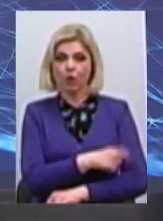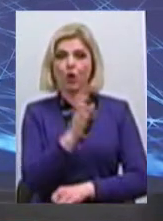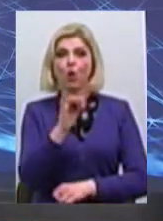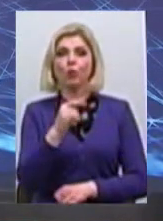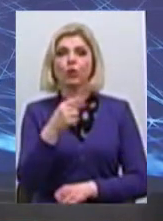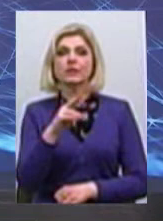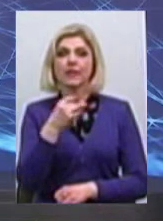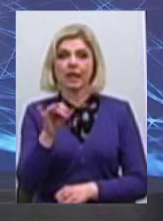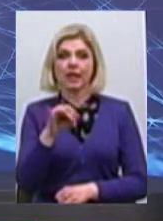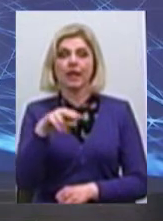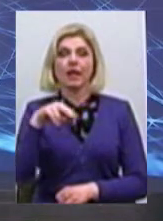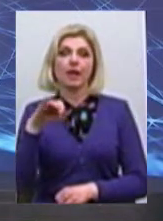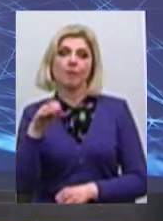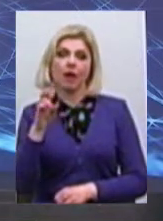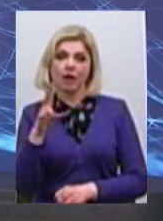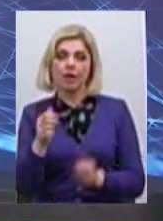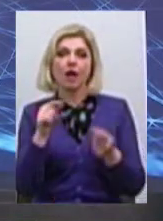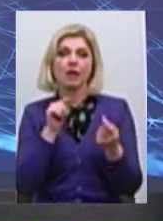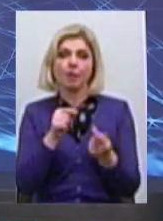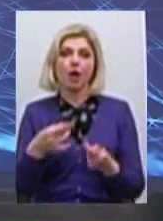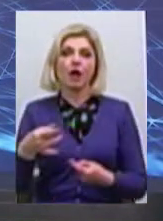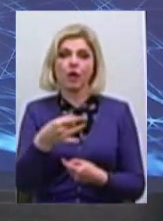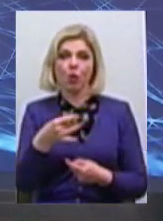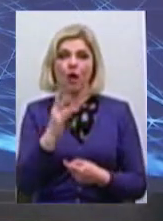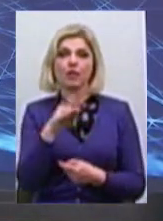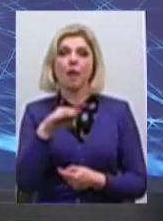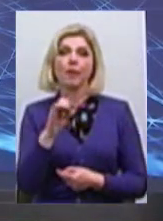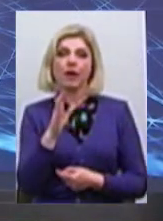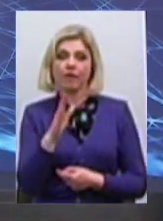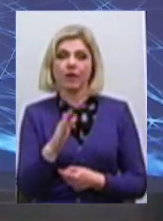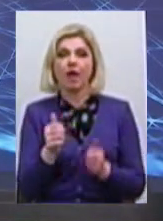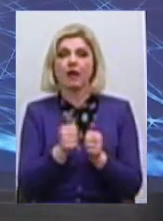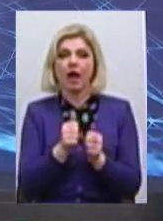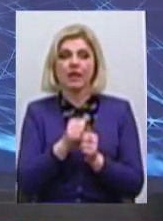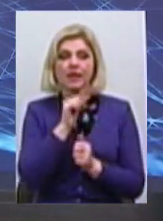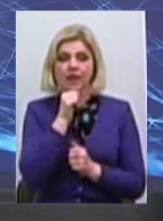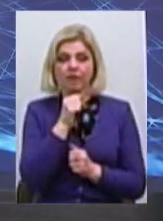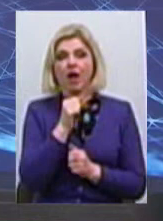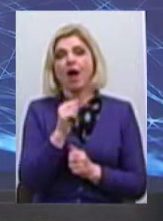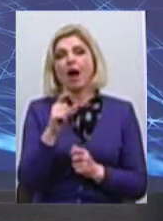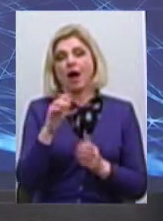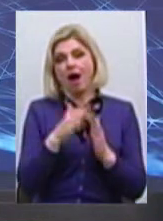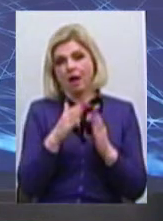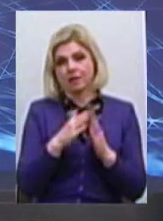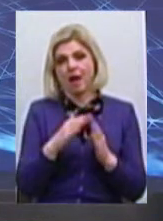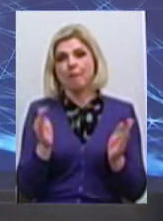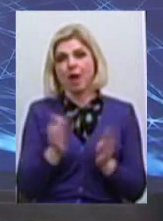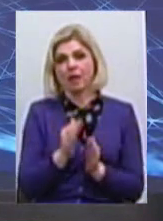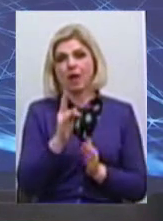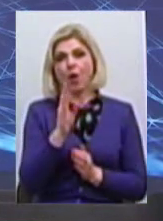лимані навпроти мікрорайону Намив, ближче до дідової хати Мала Карениха, було